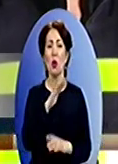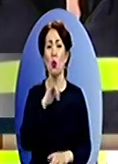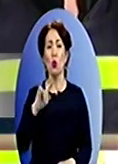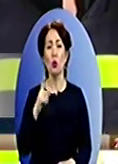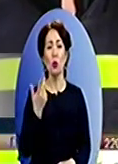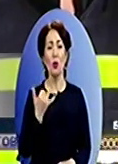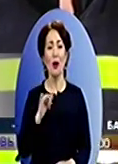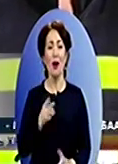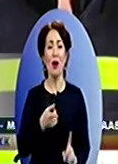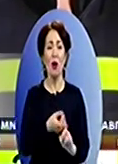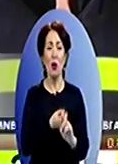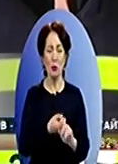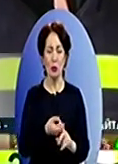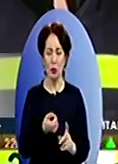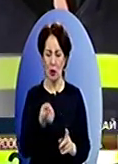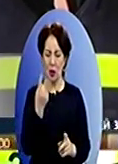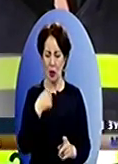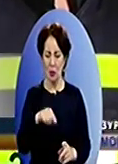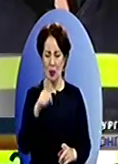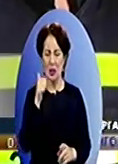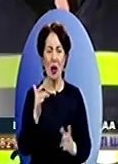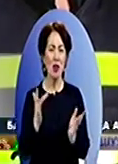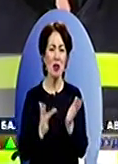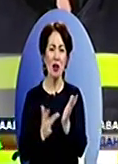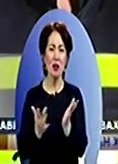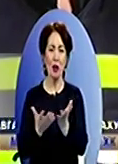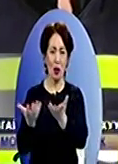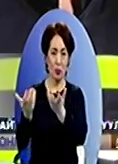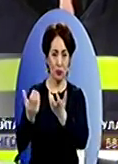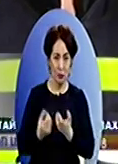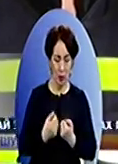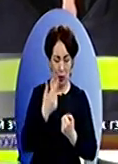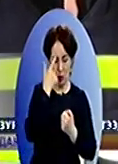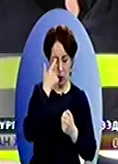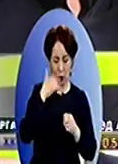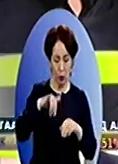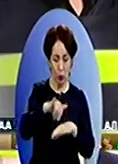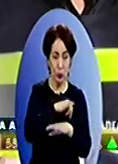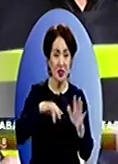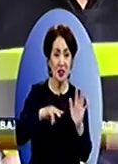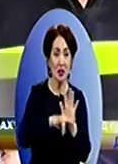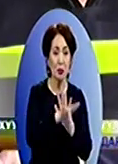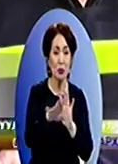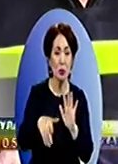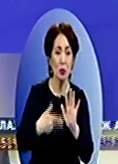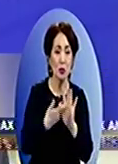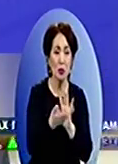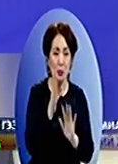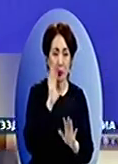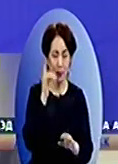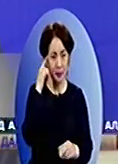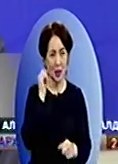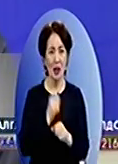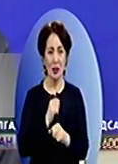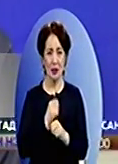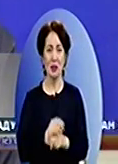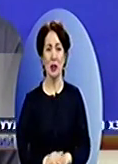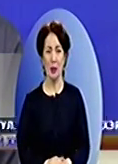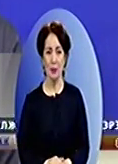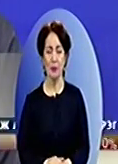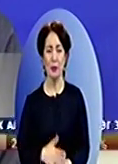ер нь хамгийн сайн одоо энэ технологийн Монгол улсаа нэвтрүүл ийм болохыг бол одоо гэрж ажиллахаа бас бодож байна. Манай компаниуд